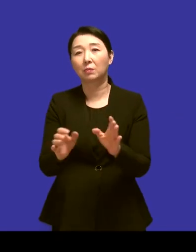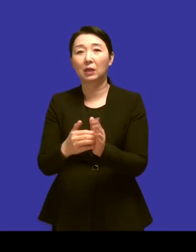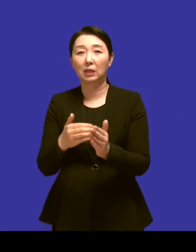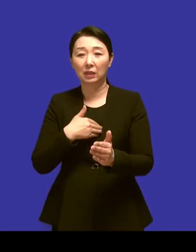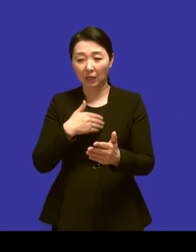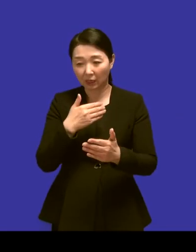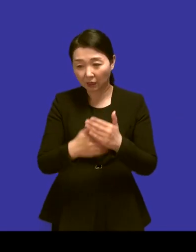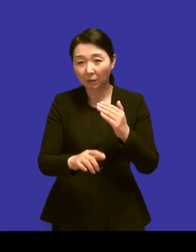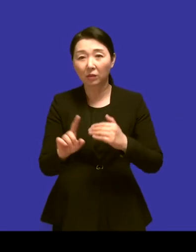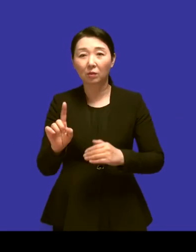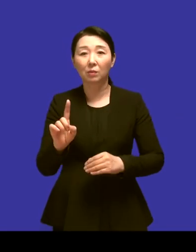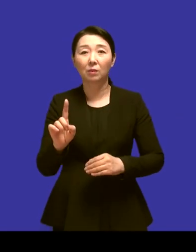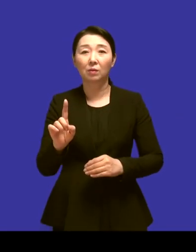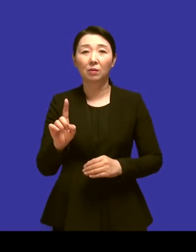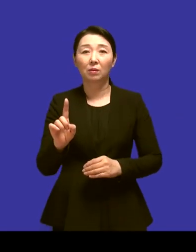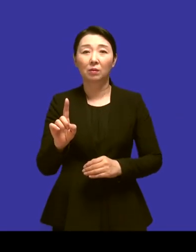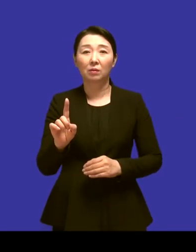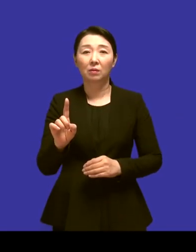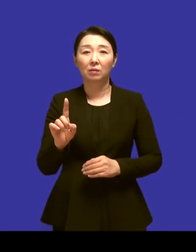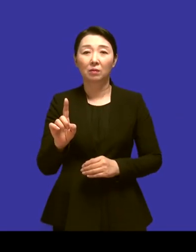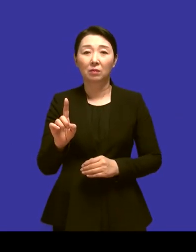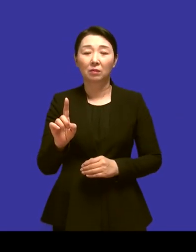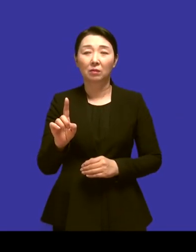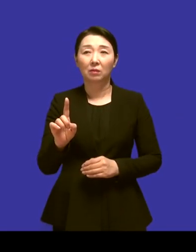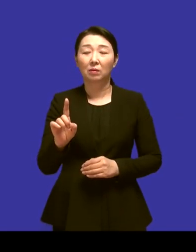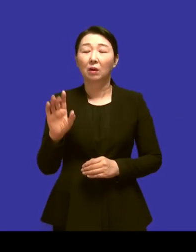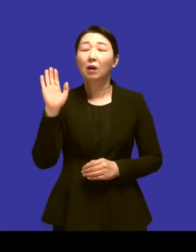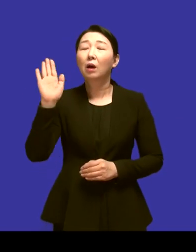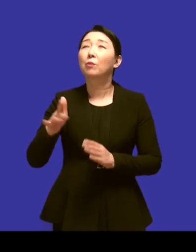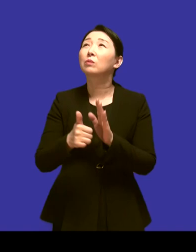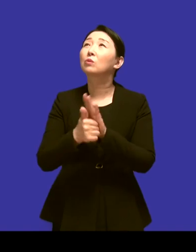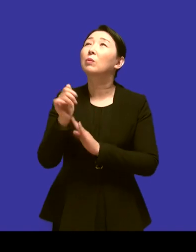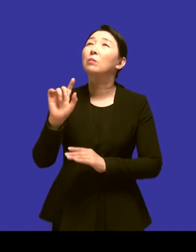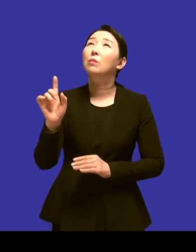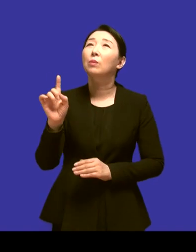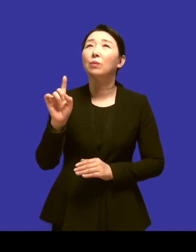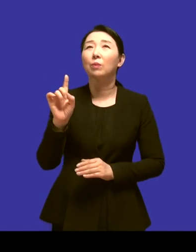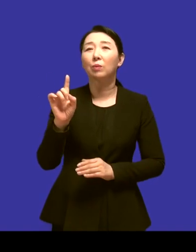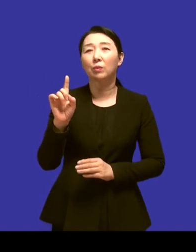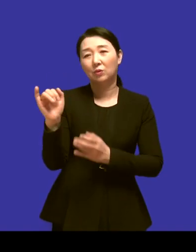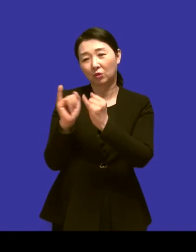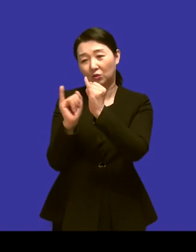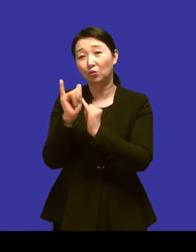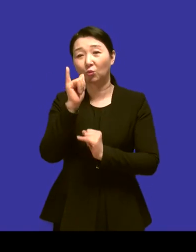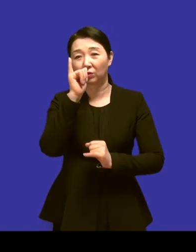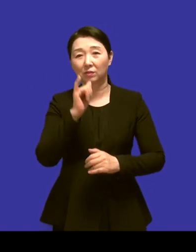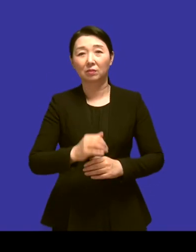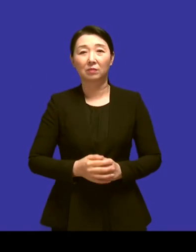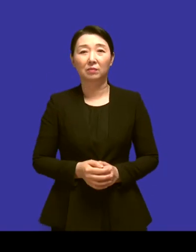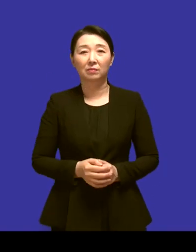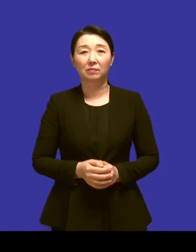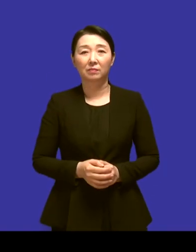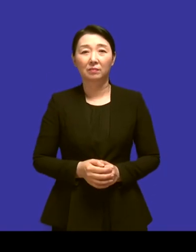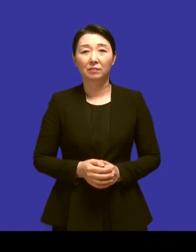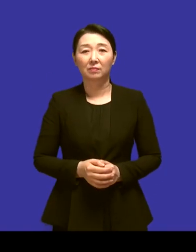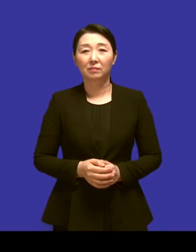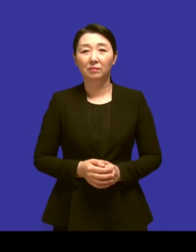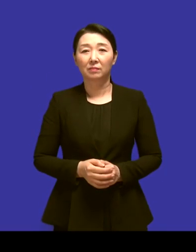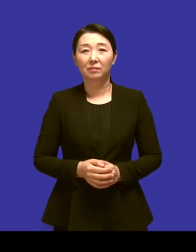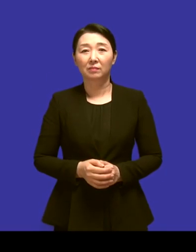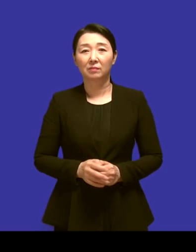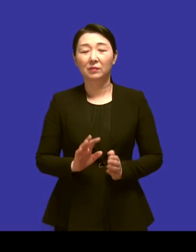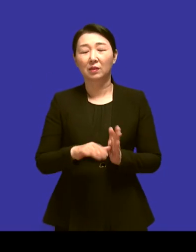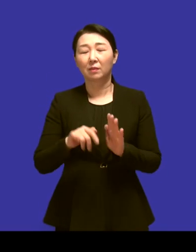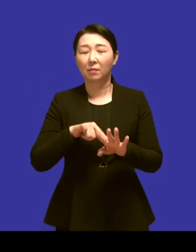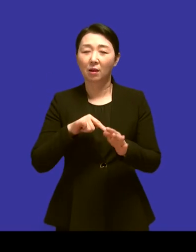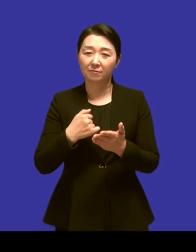나에게 남아있는 것이 나에게 도대체 어떤 소망이 있겠습니까? 이런 식의 인터뷰를 하는데 그때 이제 너무